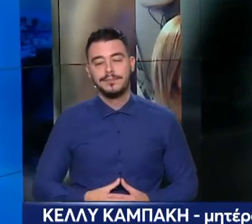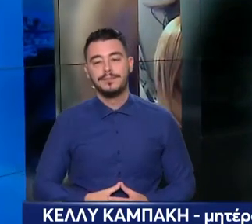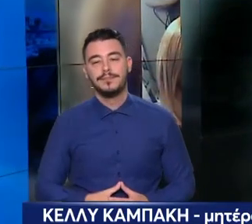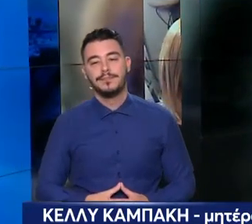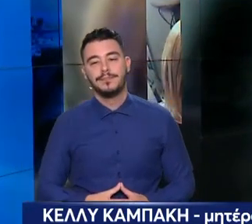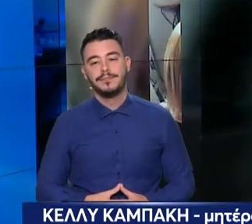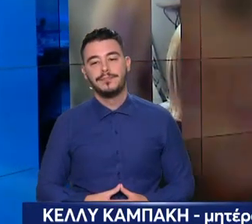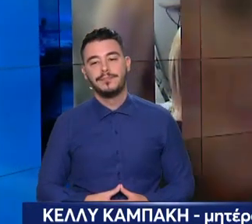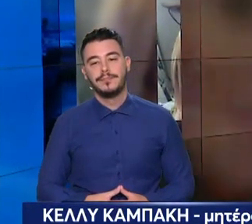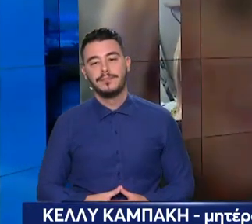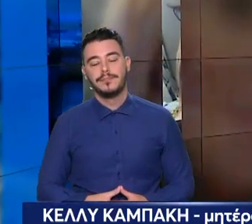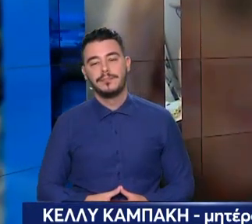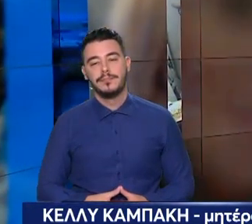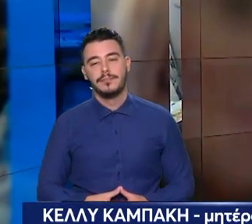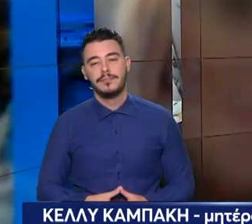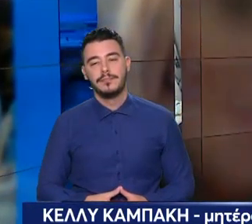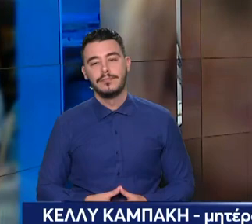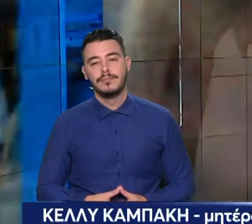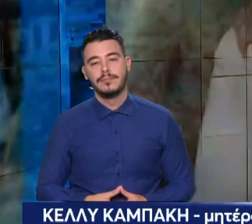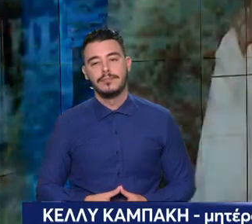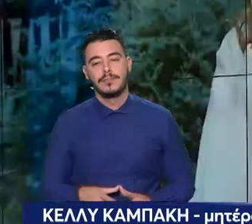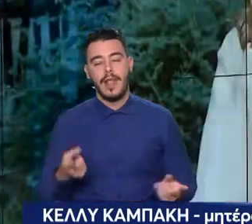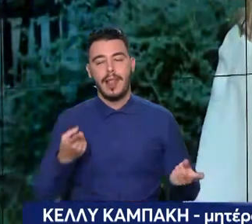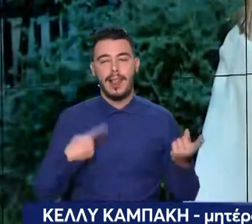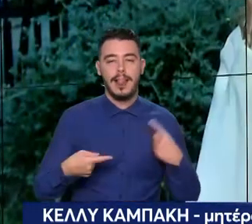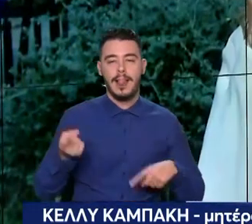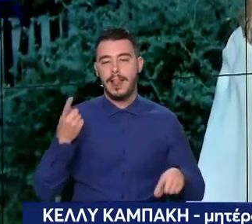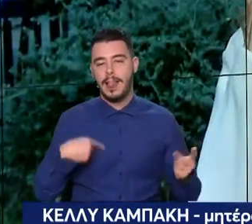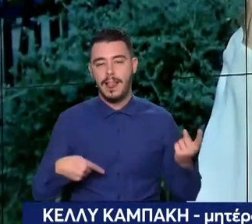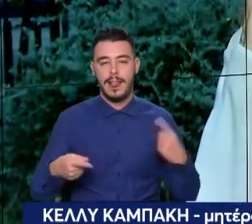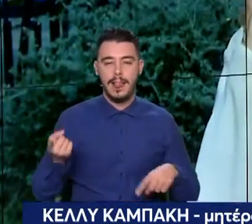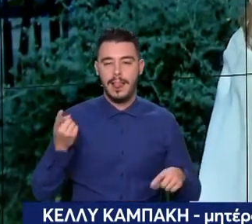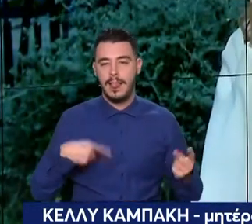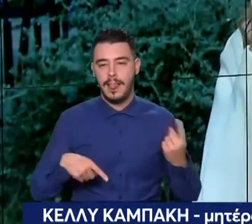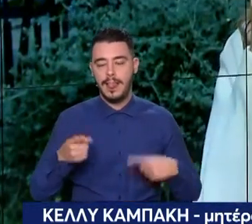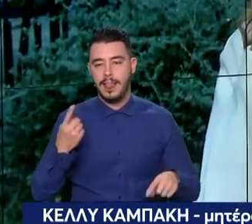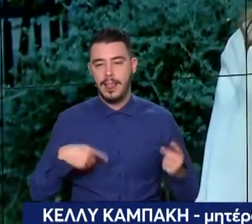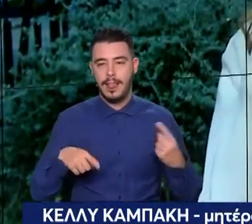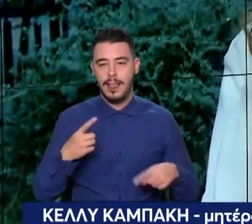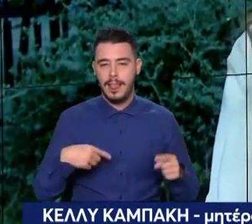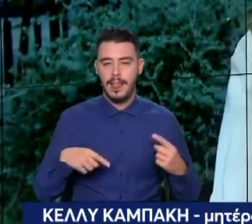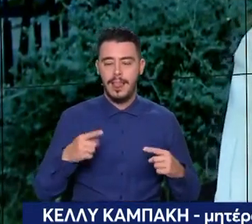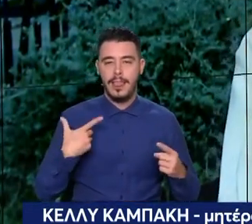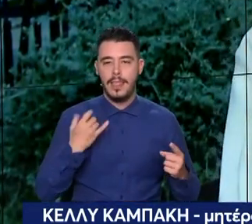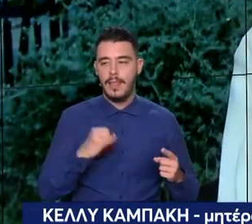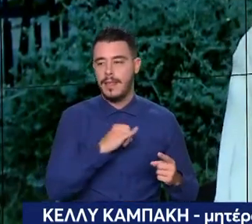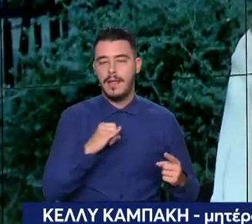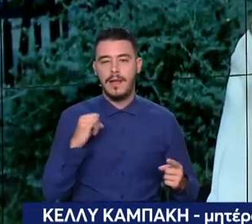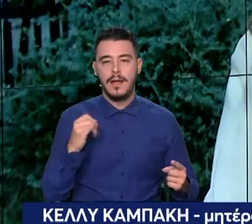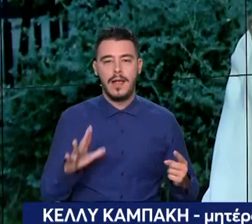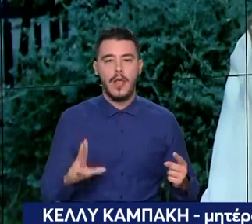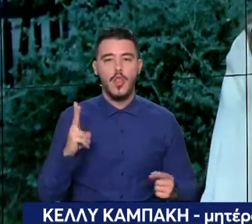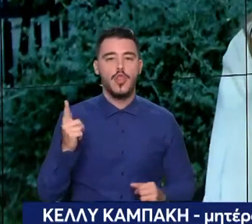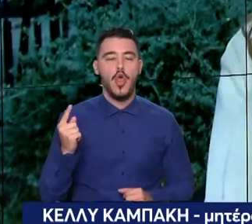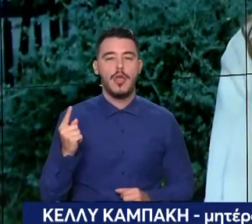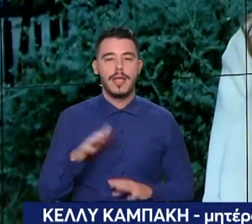άρχισαν τα παιχνίδια, να το πούμε έτσι. Ότι ακριβώς, τα παιχνίδια ακριβώς. Είναι μέχρι και τις 12.30 ώρα δεν ξέραμε αν